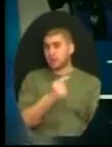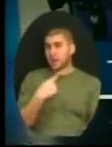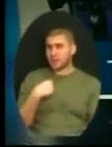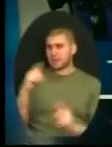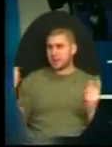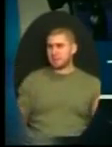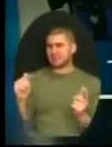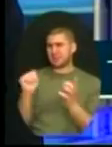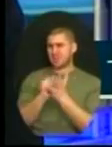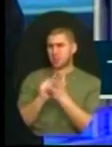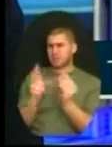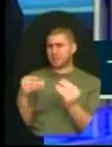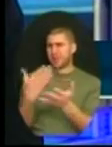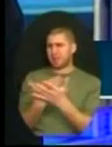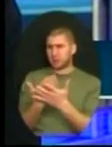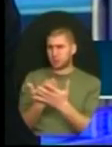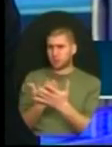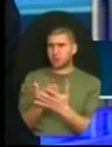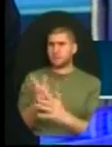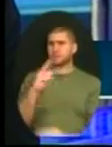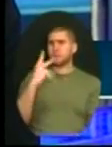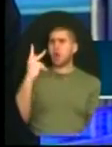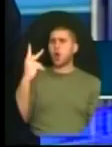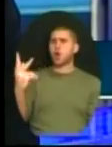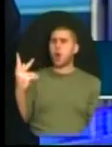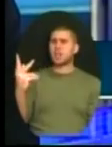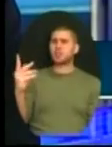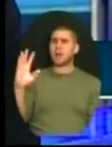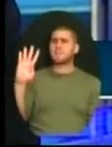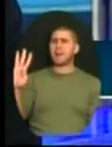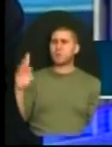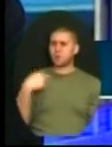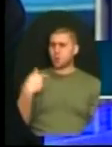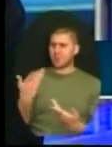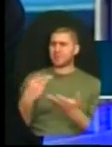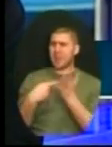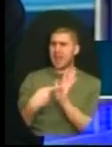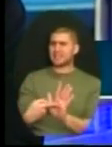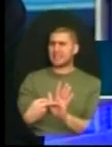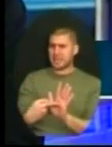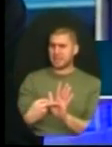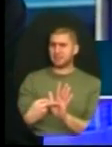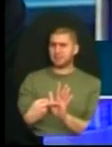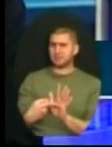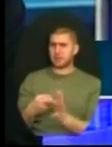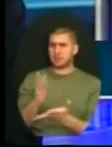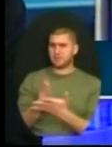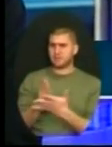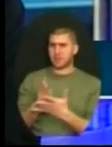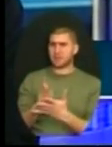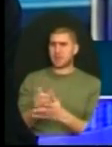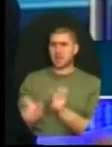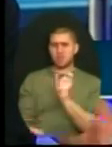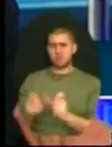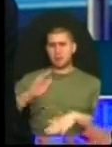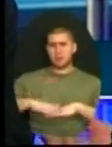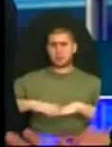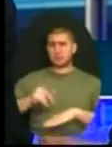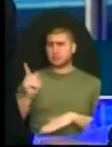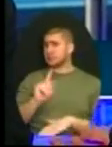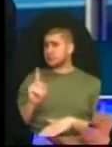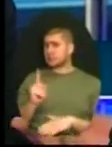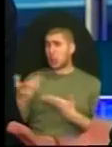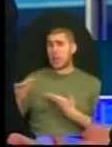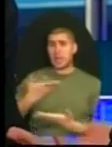במסיבת העיתונאים עם ההמלצות את כורש ברנור ונותנת לו להציג את זה. את הגורמים המקצועיים. זה לא היה